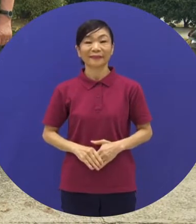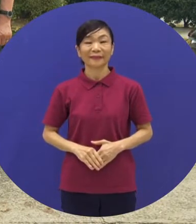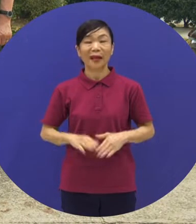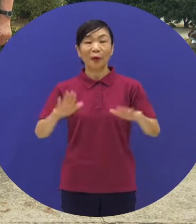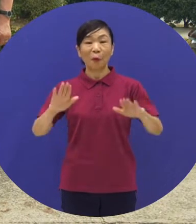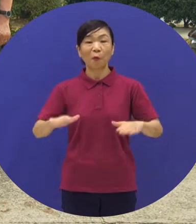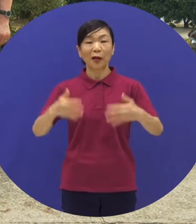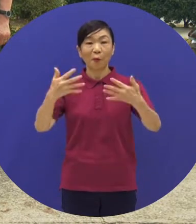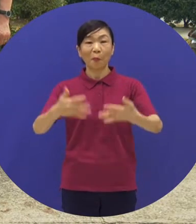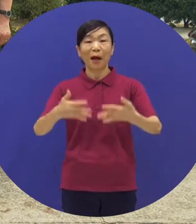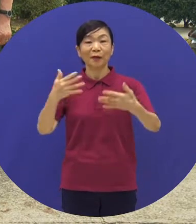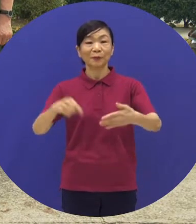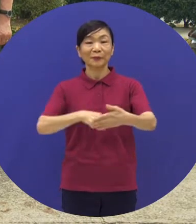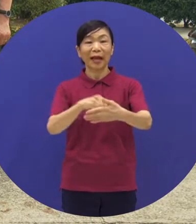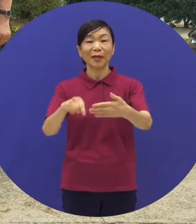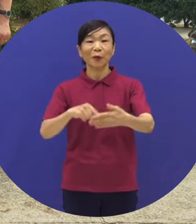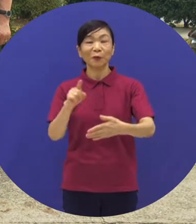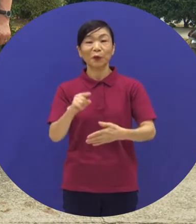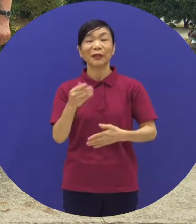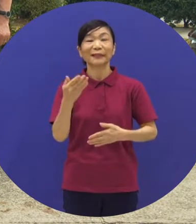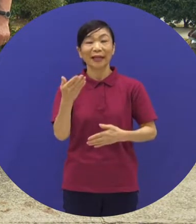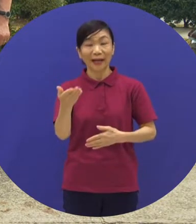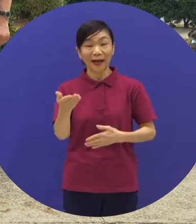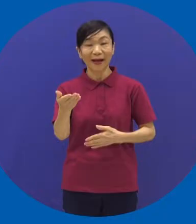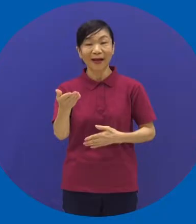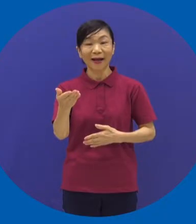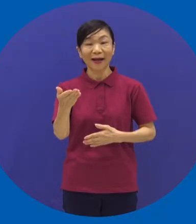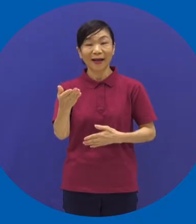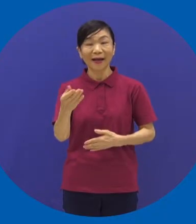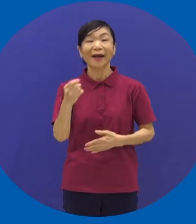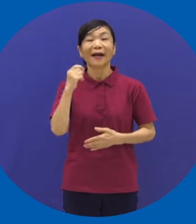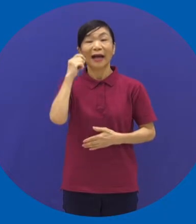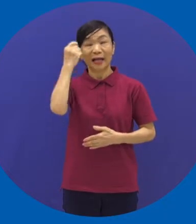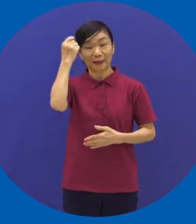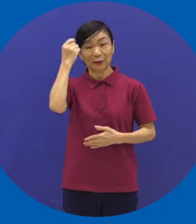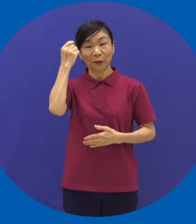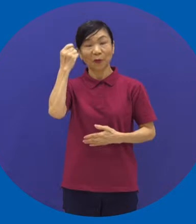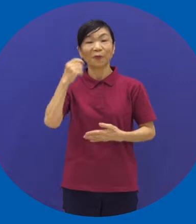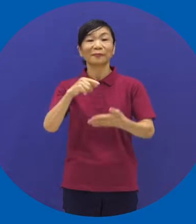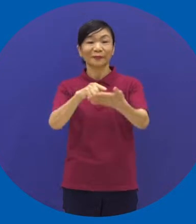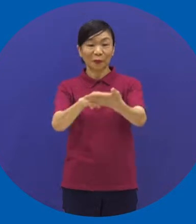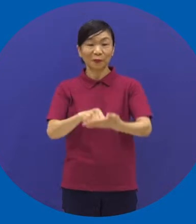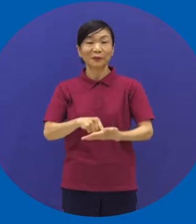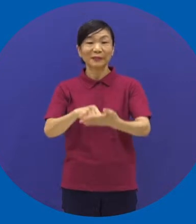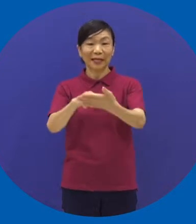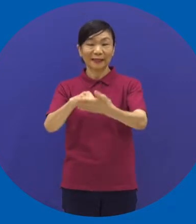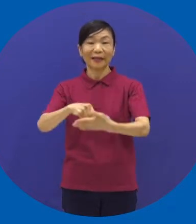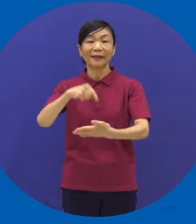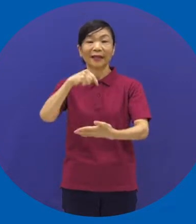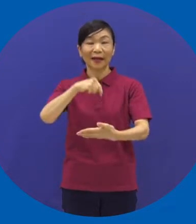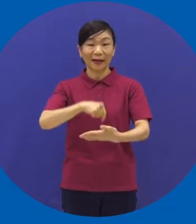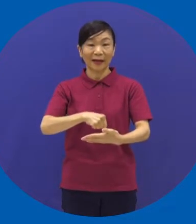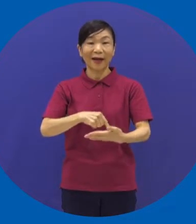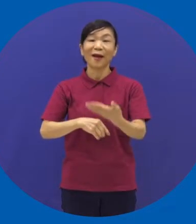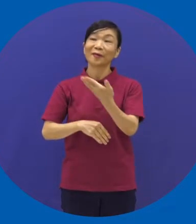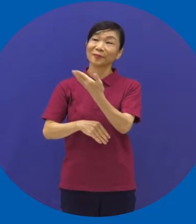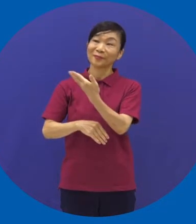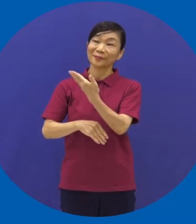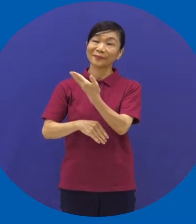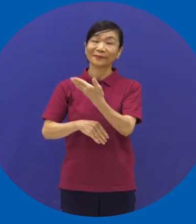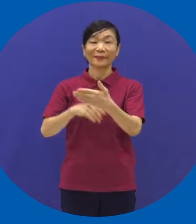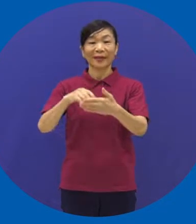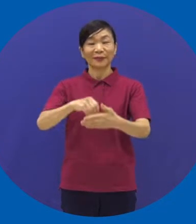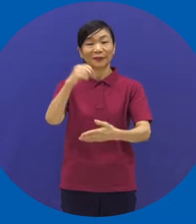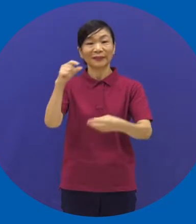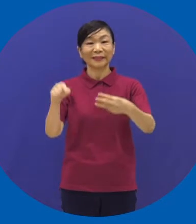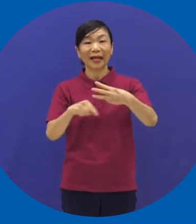今回のキラッと佐世保はいかがでしたか？ 番組の感想を送っていただいた方の中から長崎和牛を